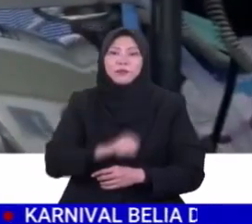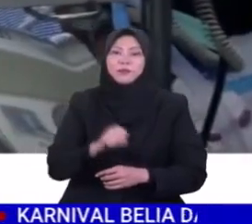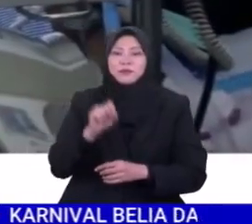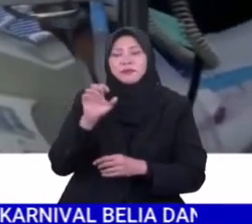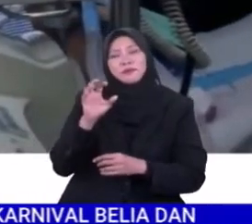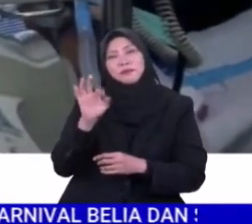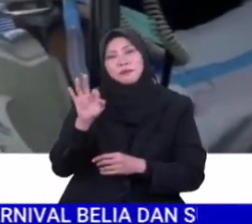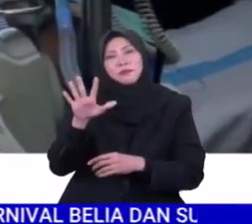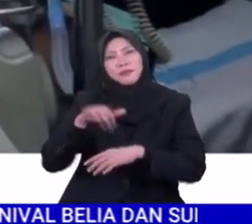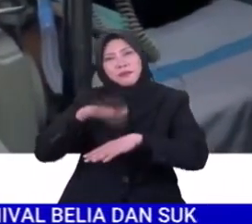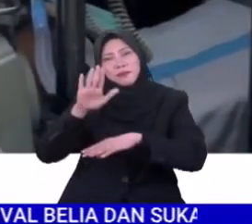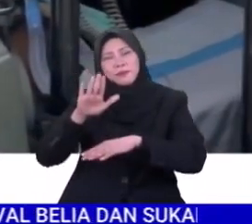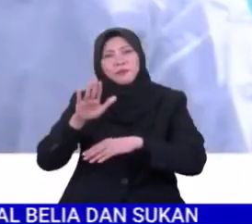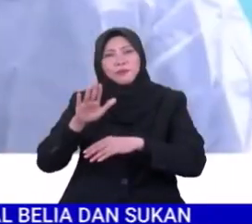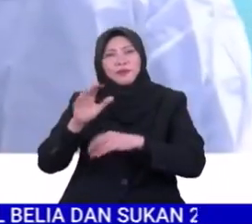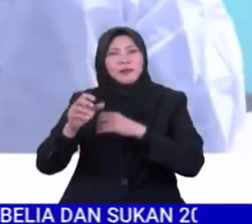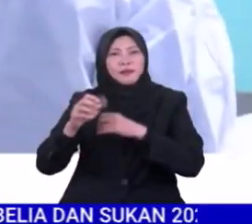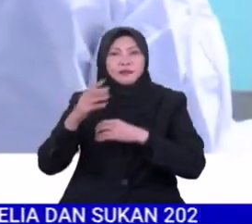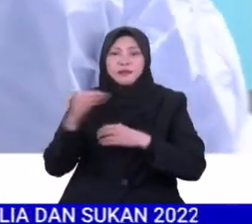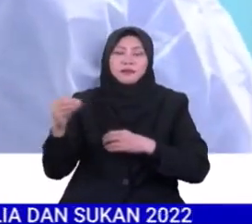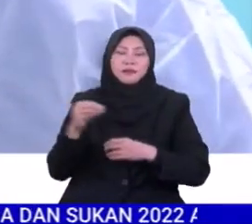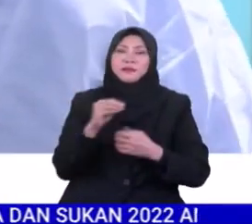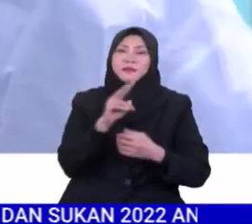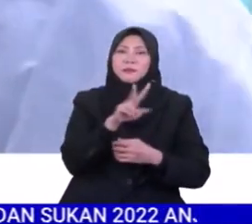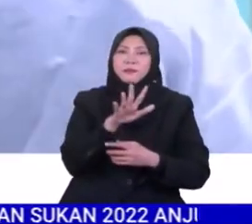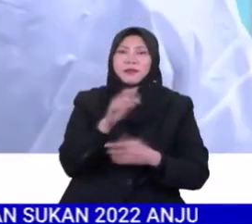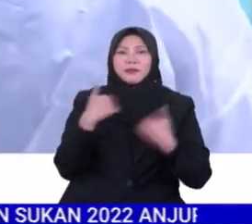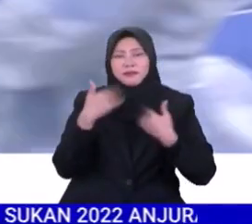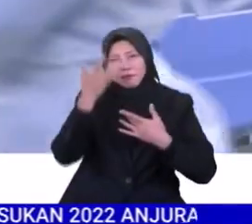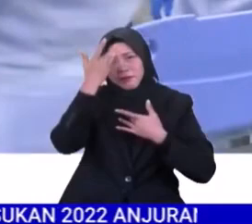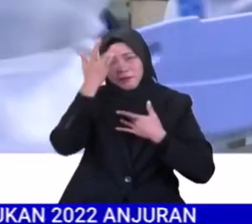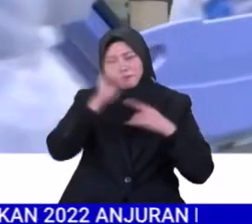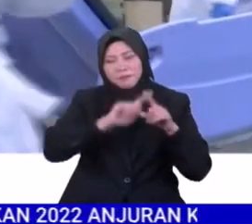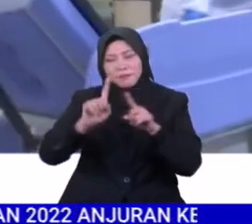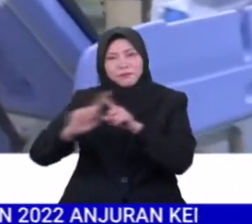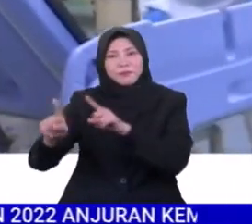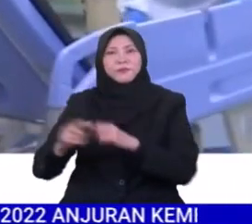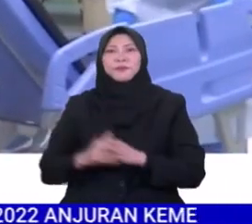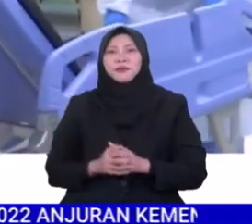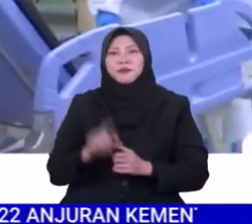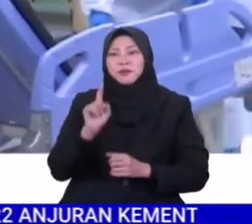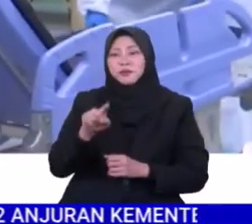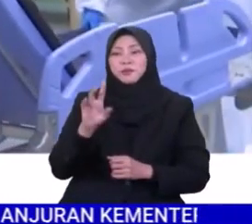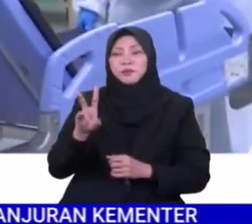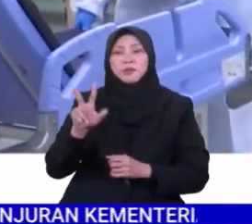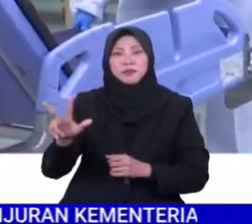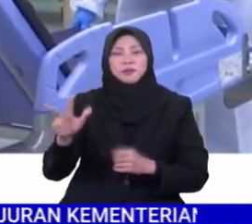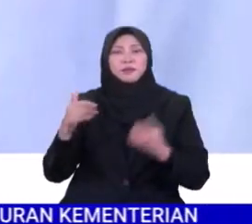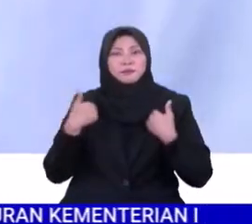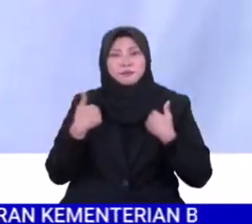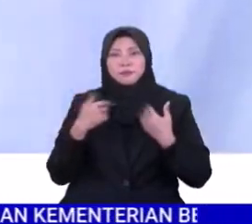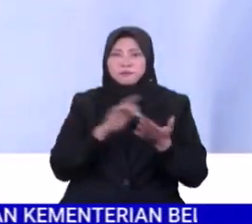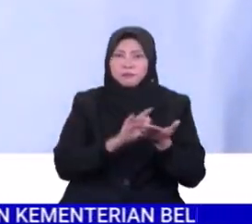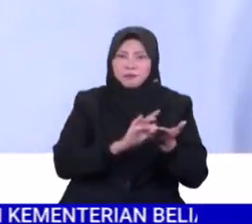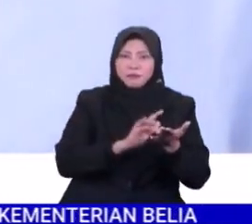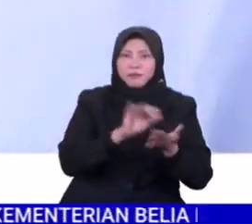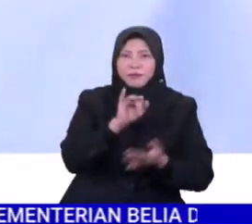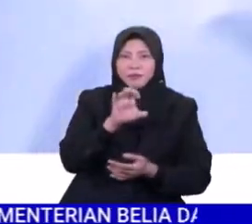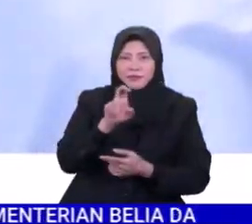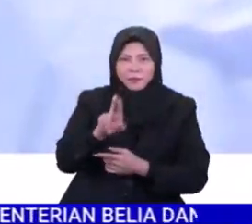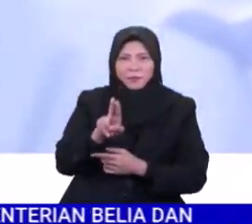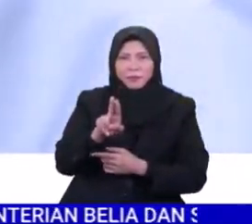ke atas dan 105g mempunyai sebanyak 373 memeluk rawatan di unit